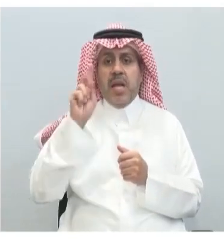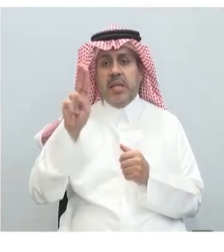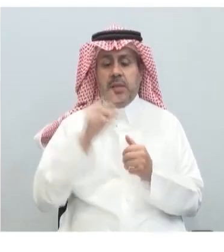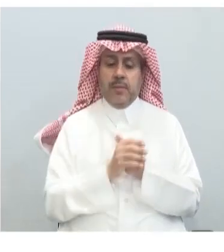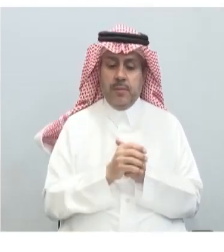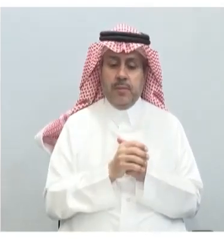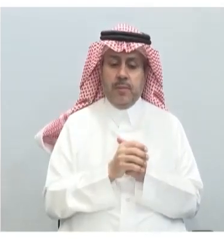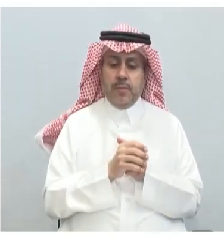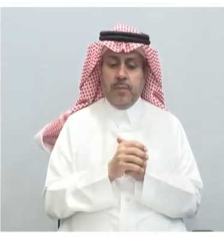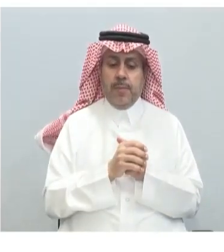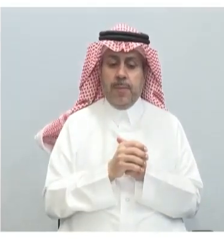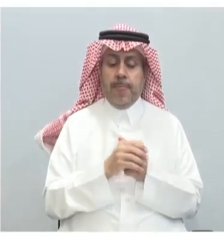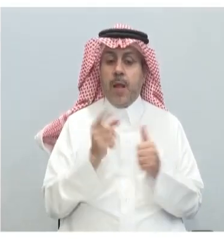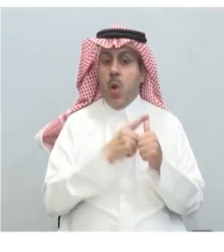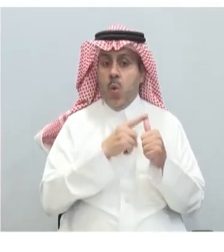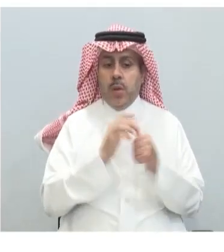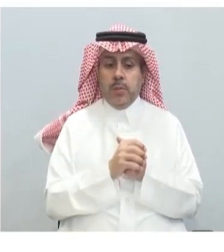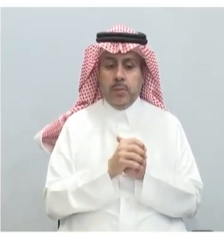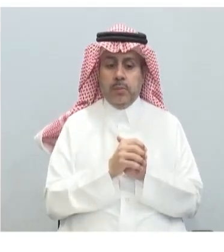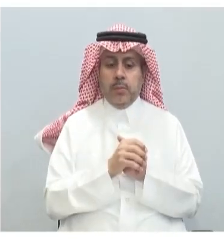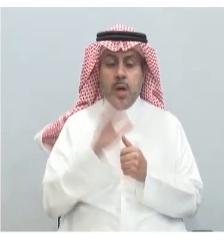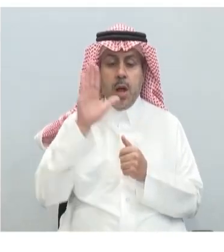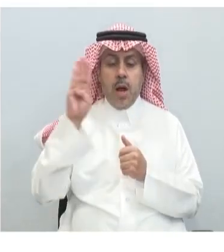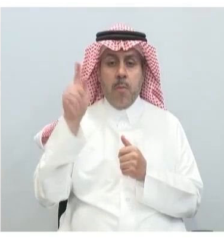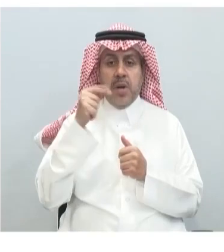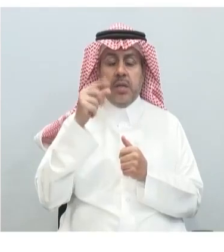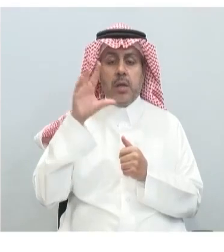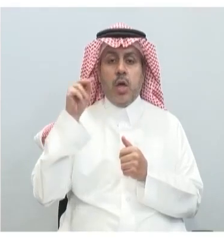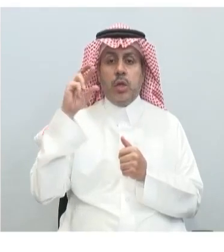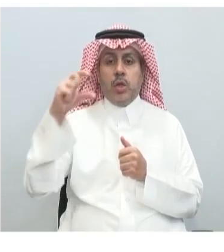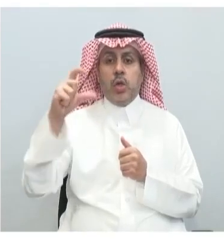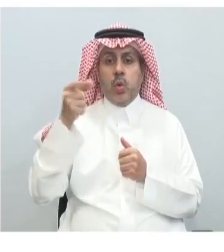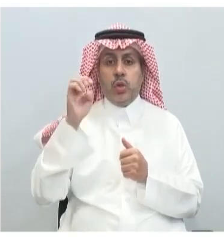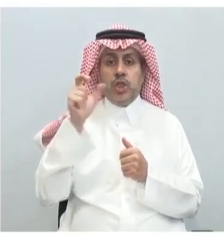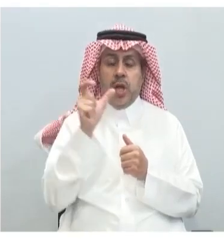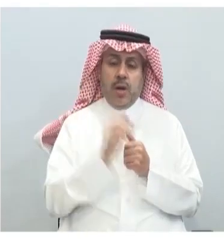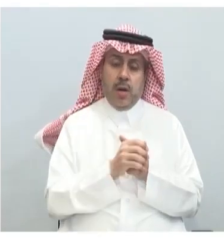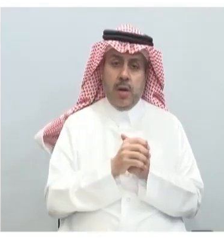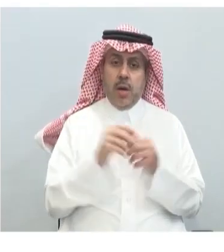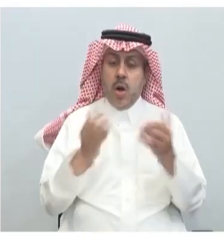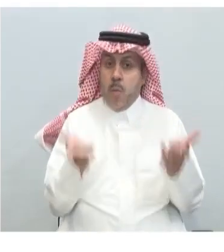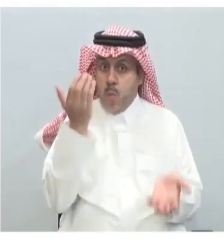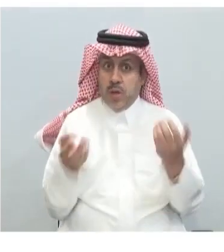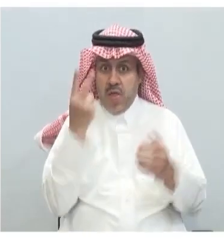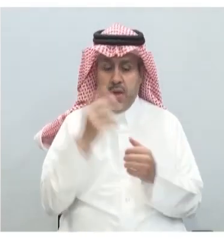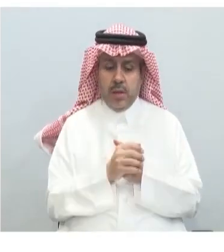معي هذه هي المعادله الاولى لكبريتيد الهيدروجين وهنا المعادله الثانيه